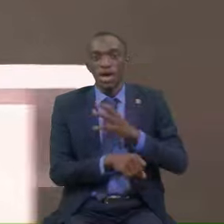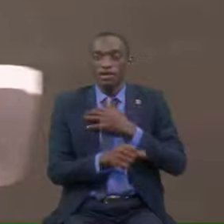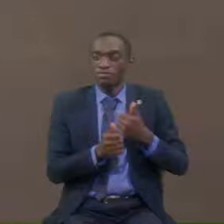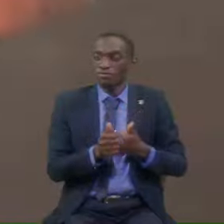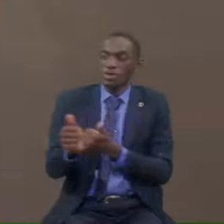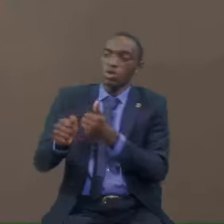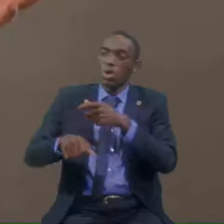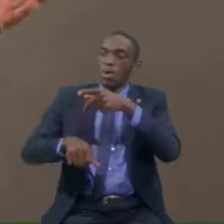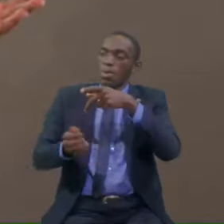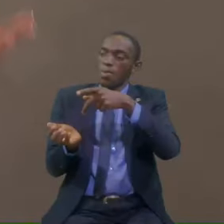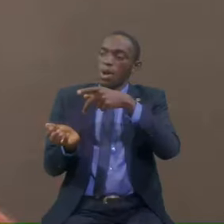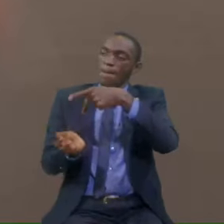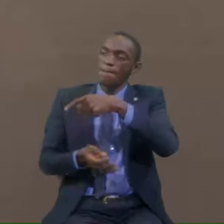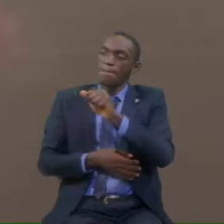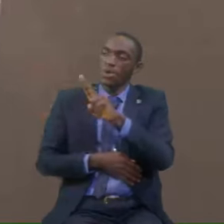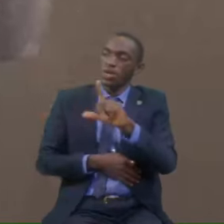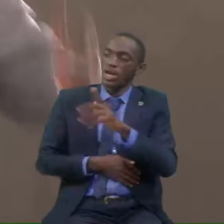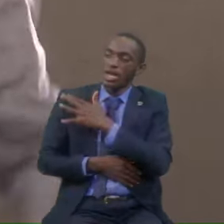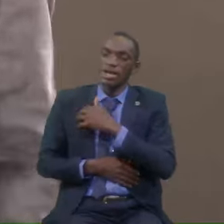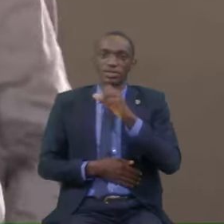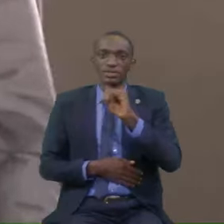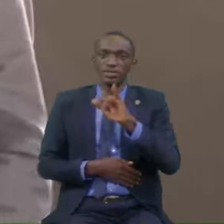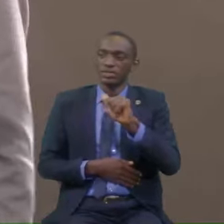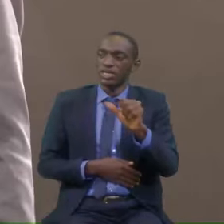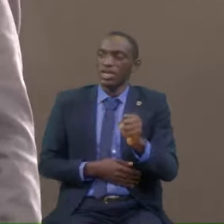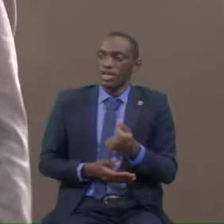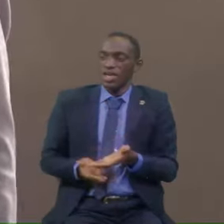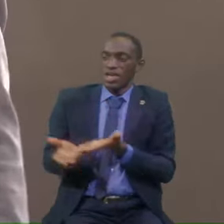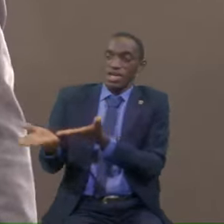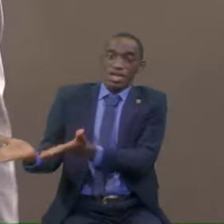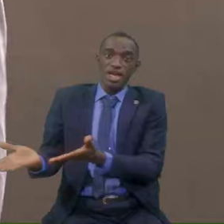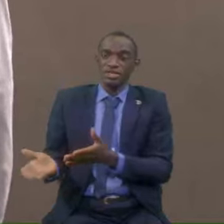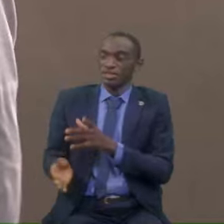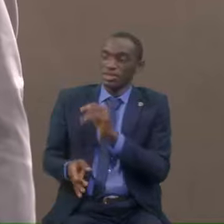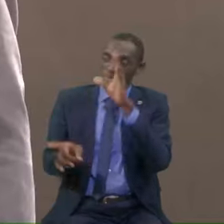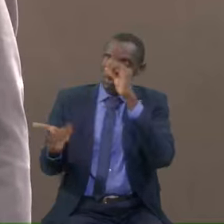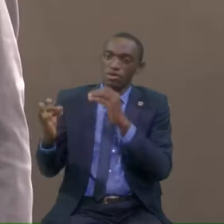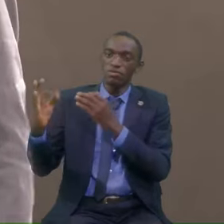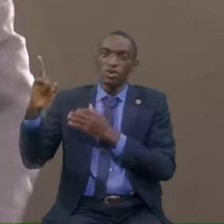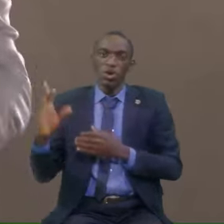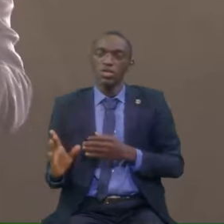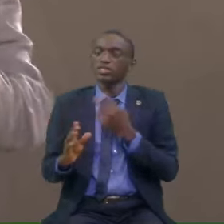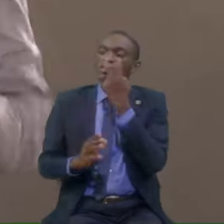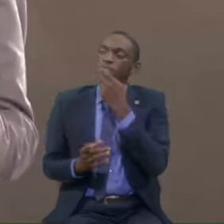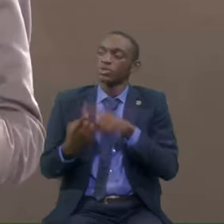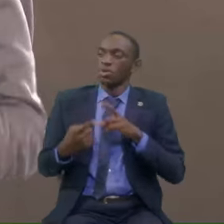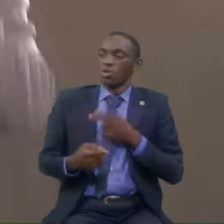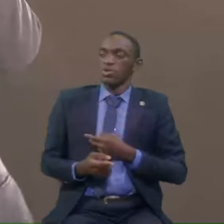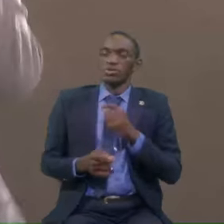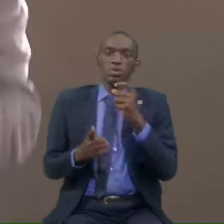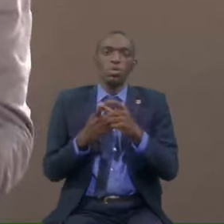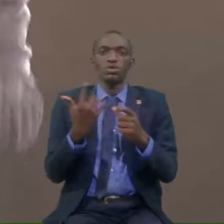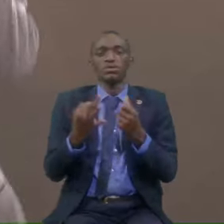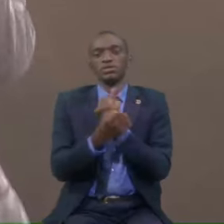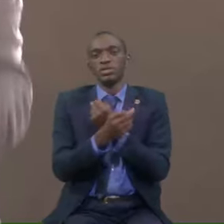Paul et Silas. Voici les hommes de Dieu qui vous annoncent la parole du salut.